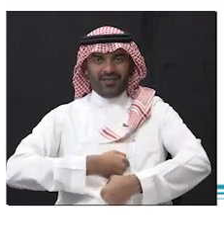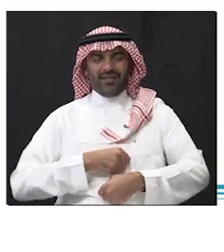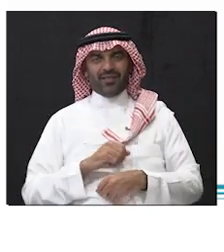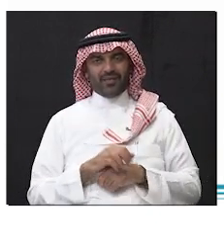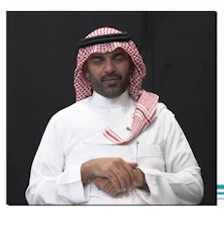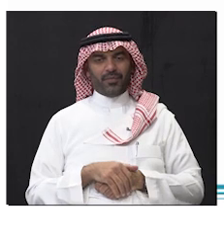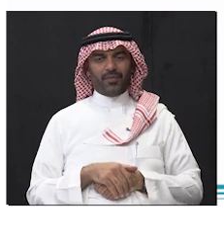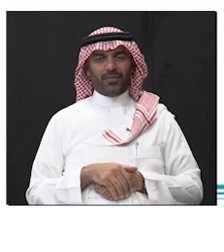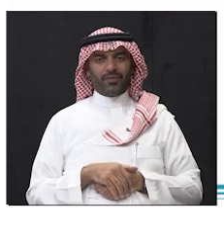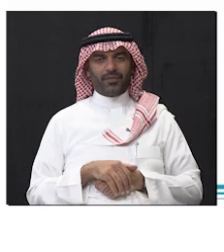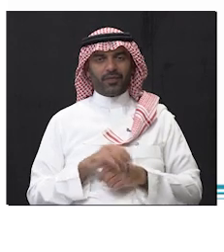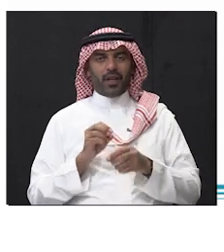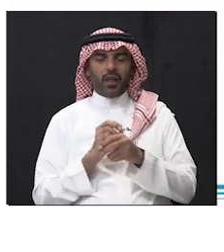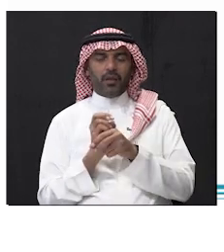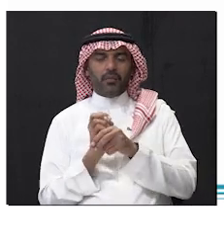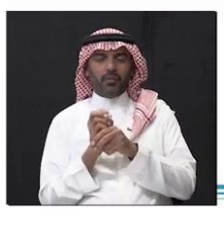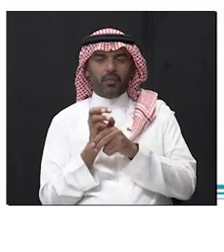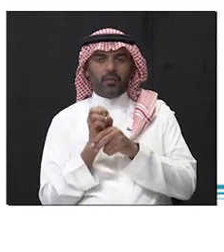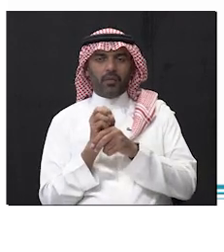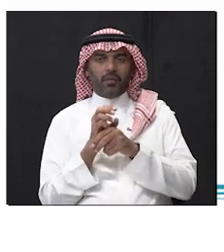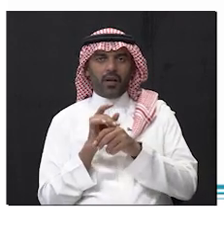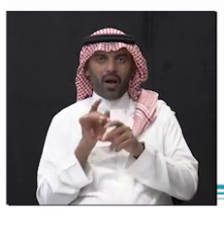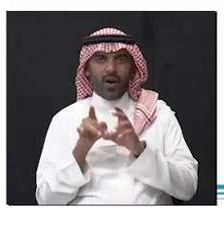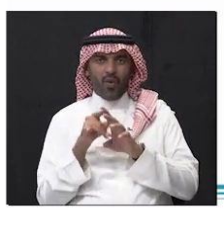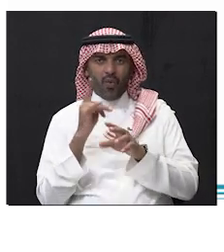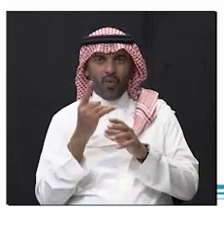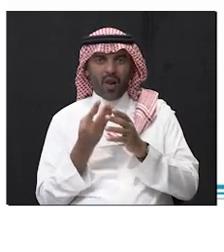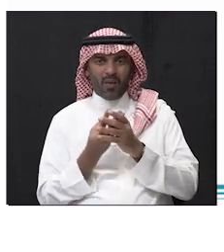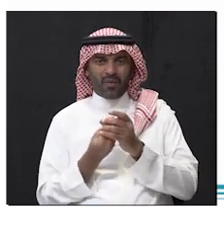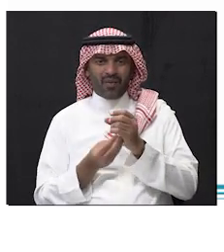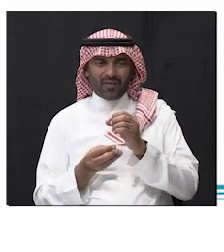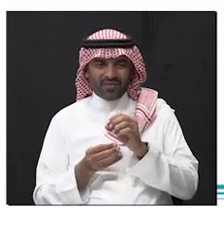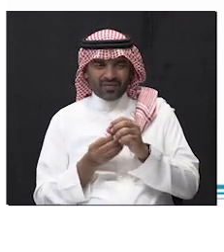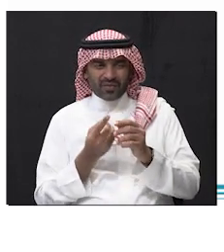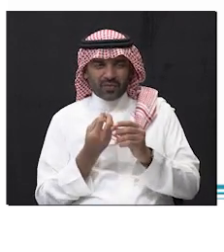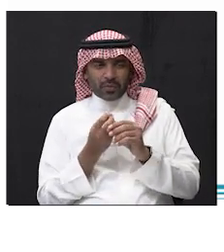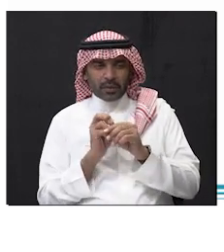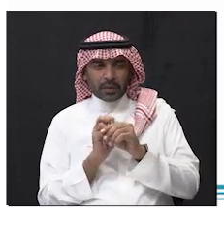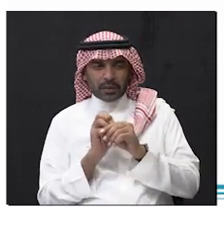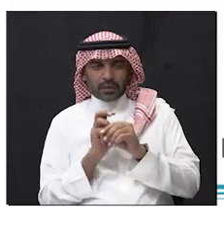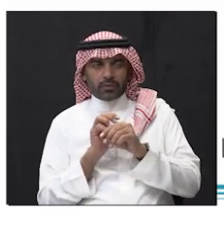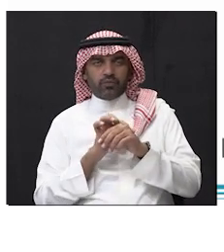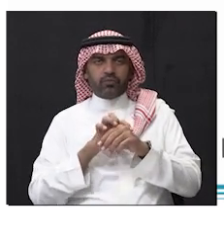العباءة هي تفرز مواد تكون لي الصدفة. أحسنتم.